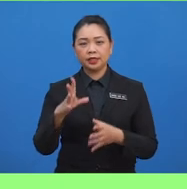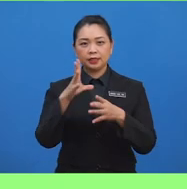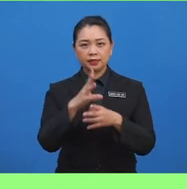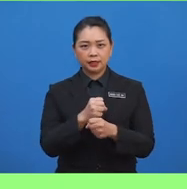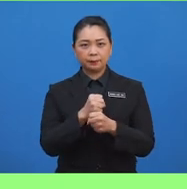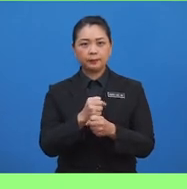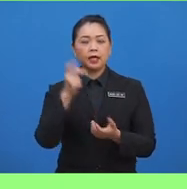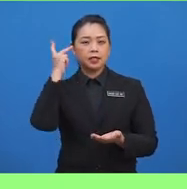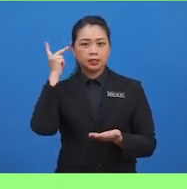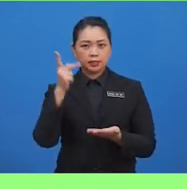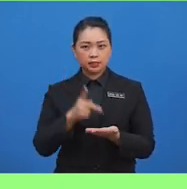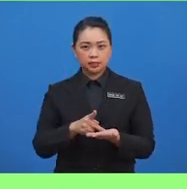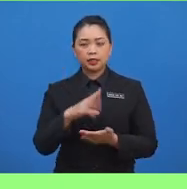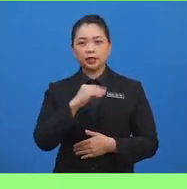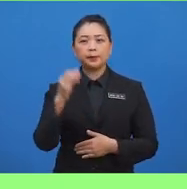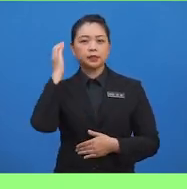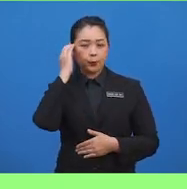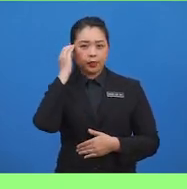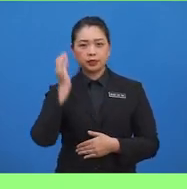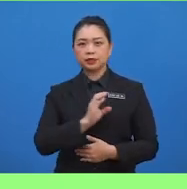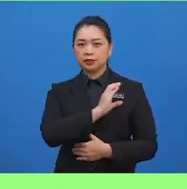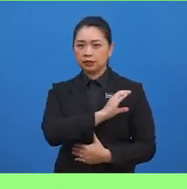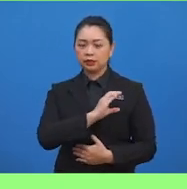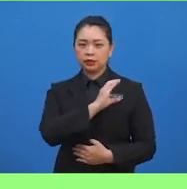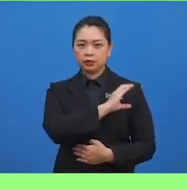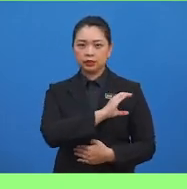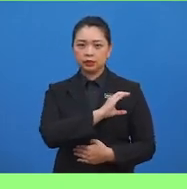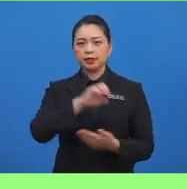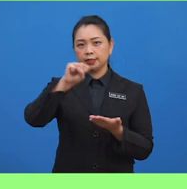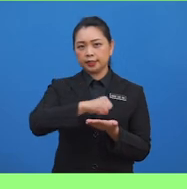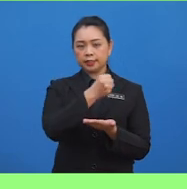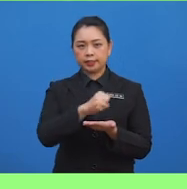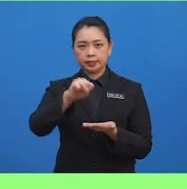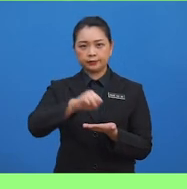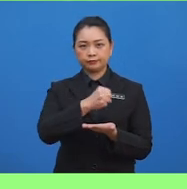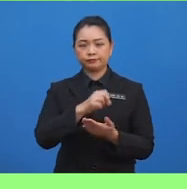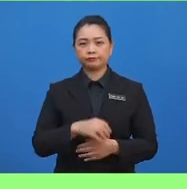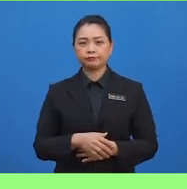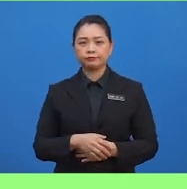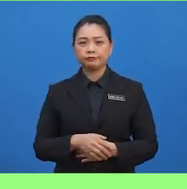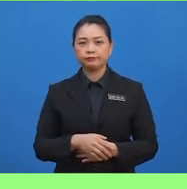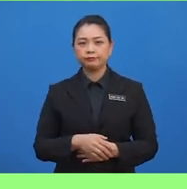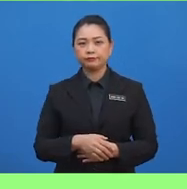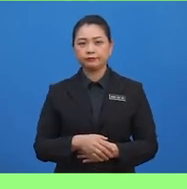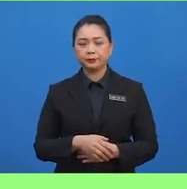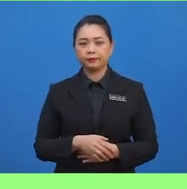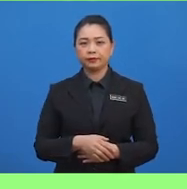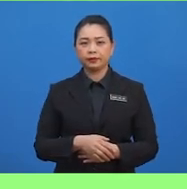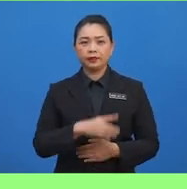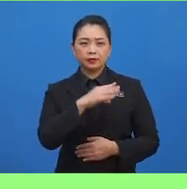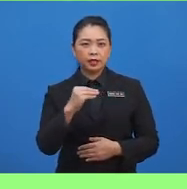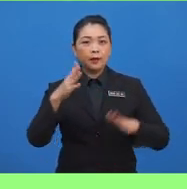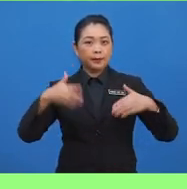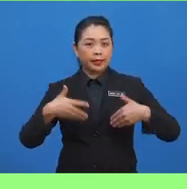dapat mengenal dan mengetahui ciri-ciri cair dan